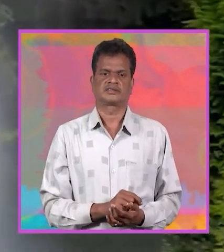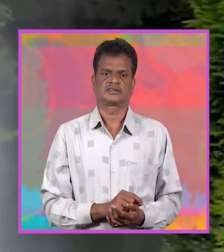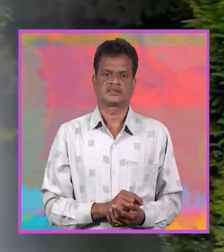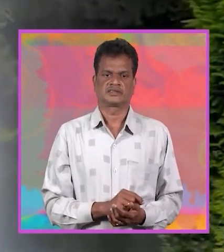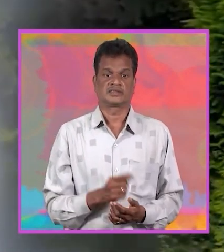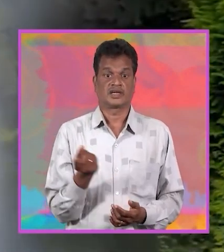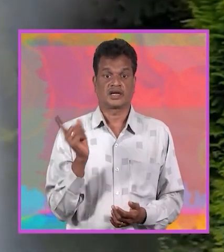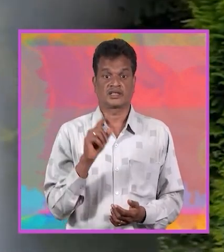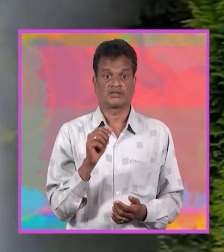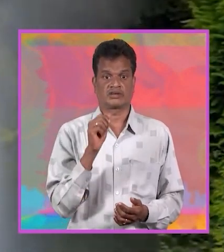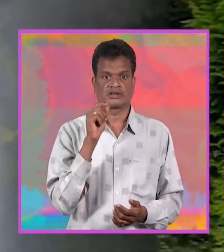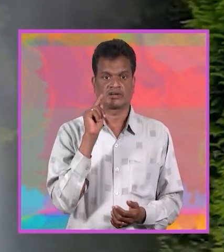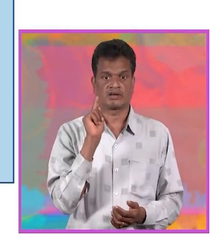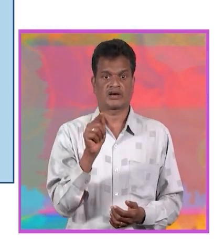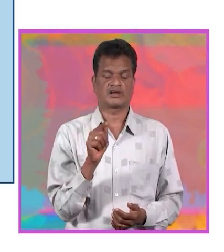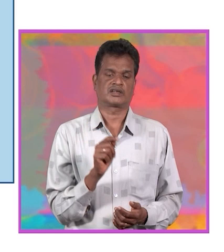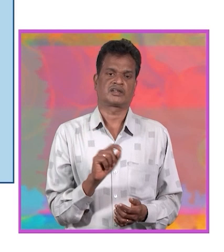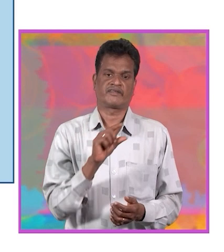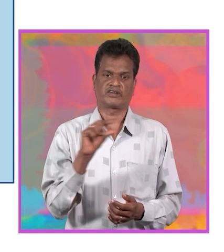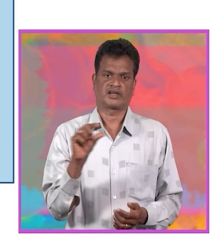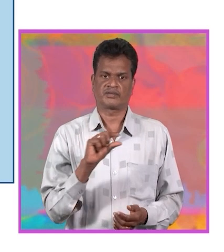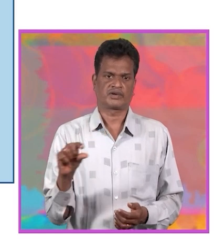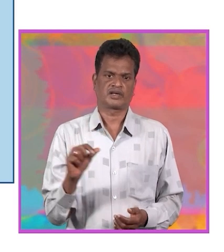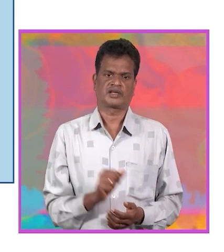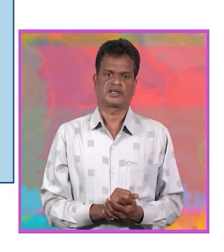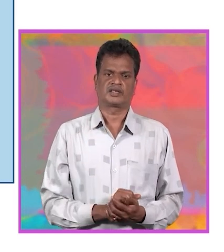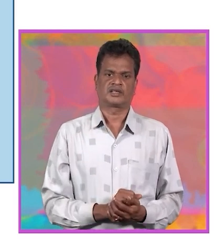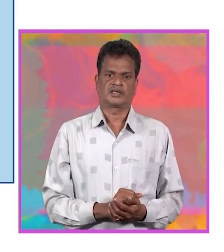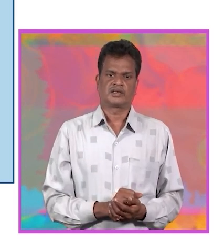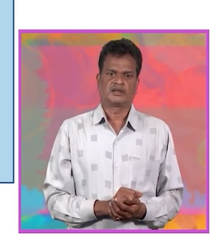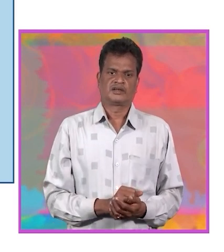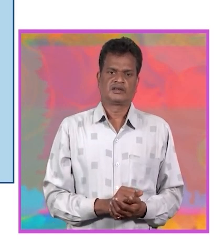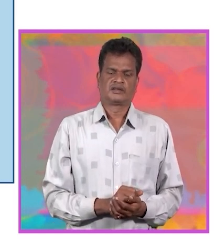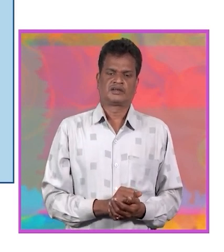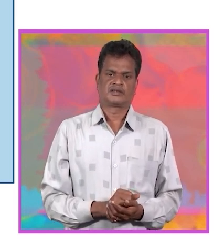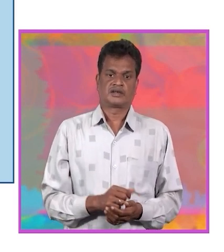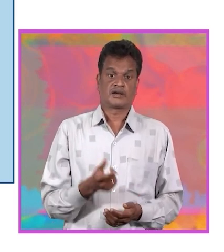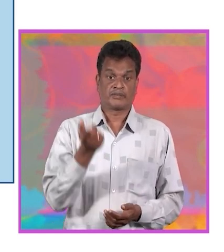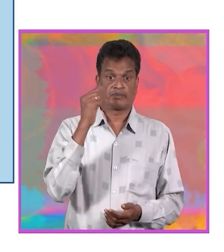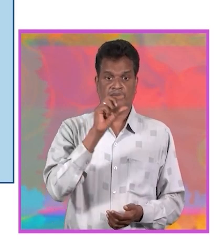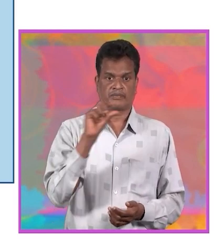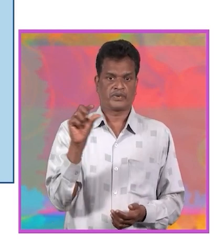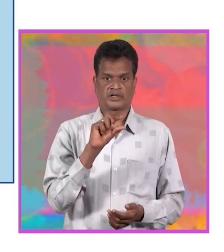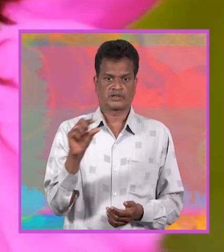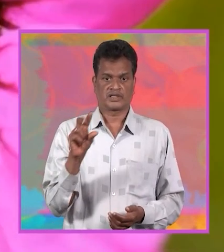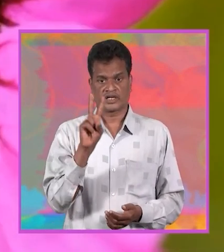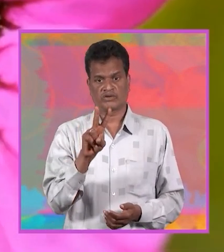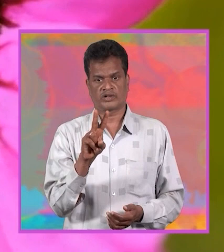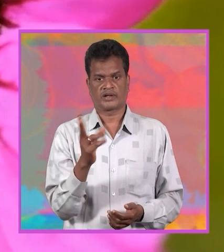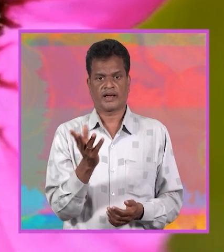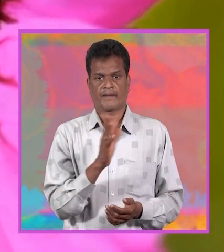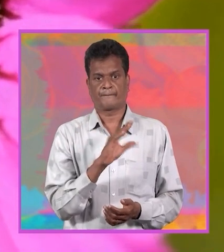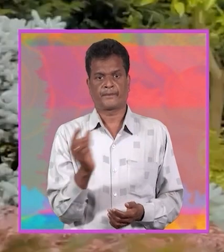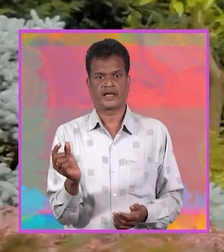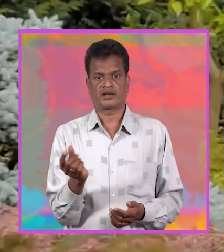காரணத்தை கருதி வைக்கக்கூடிய பெயர். அதனால் இது காரண பெயர் என்று அழைக்கிறோம். இந்த பெயர்ச்சொற்களில் இடுகுறி பெயர், காரண